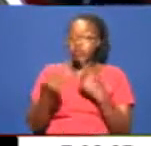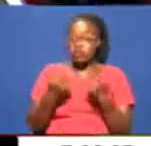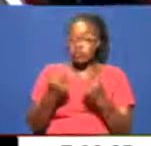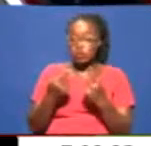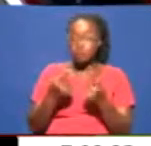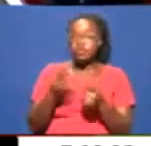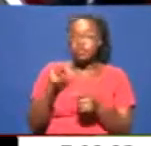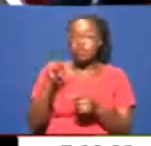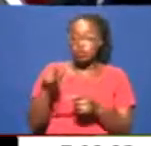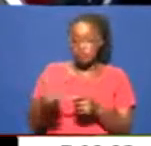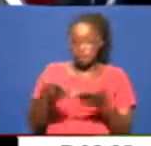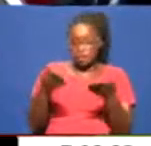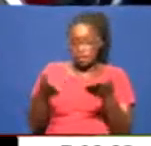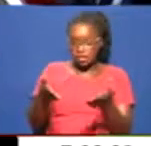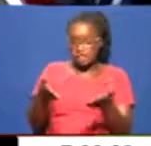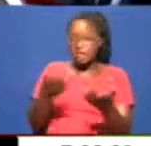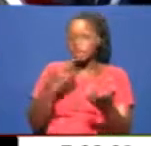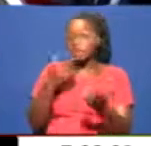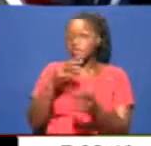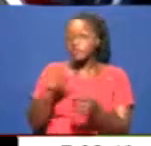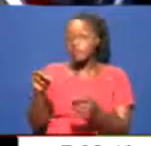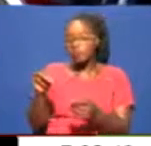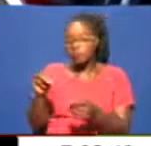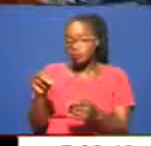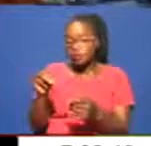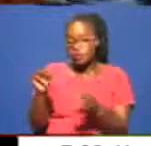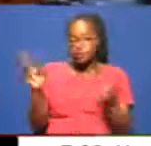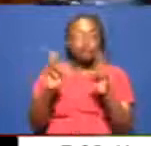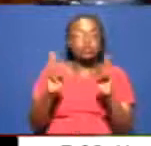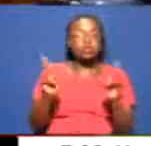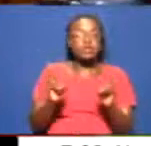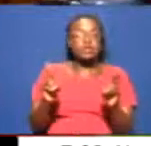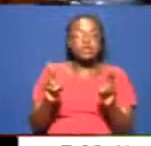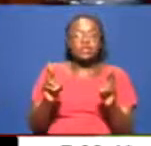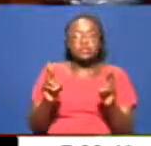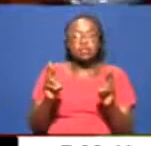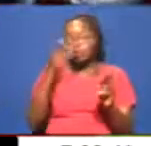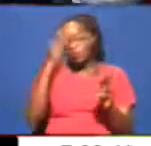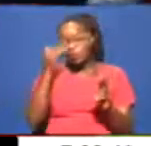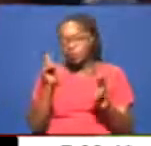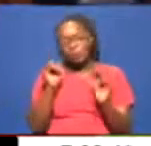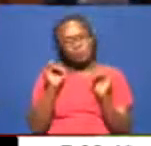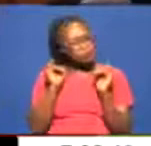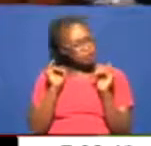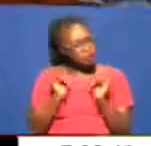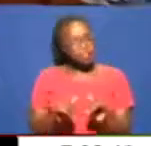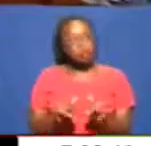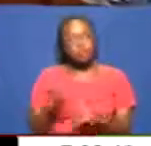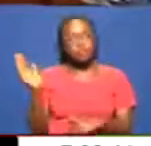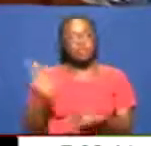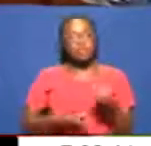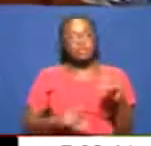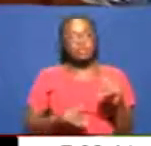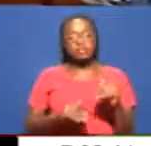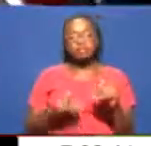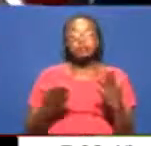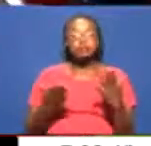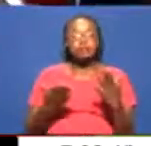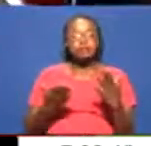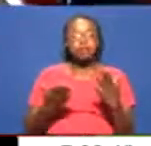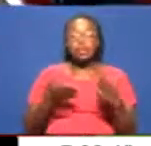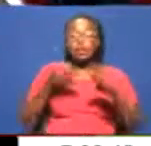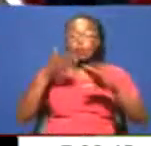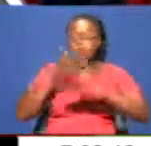bunge la kitaifa, aliwaambia kwamba wajitayarishe, kwani huenda wakakaa hata zaidi ya saa 1 jioni, na iwapo basi